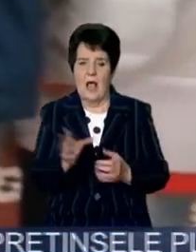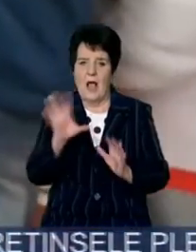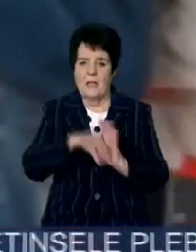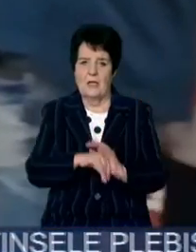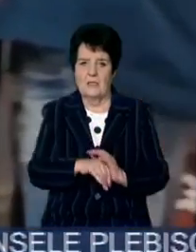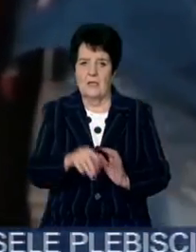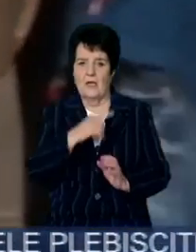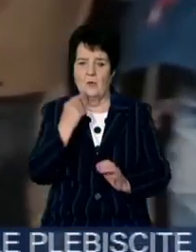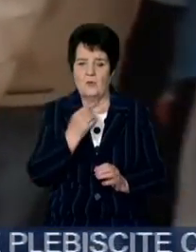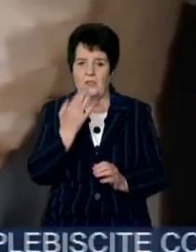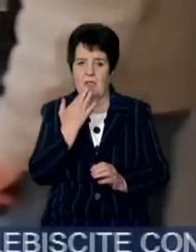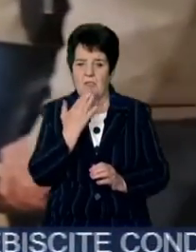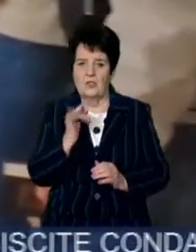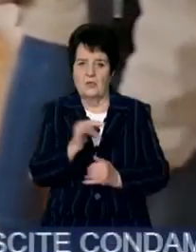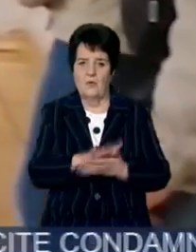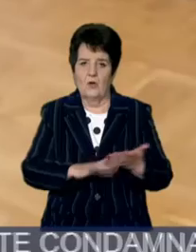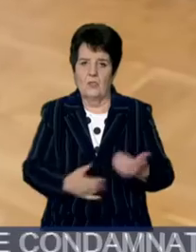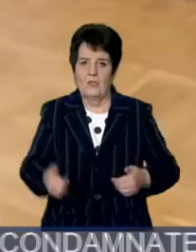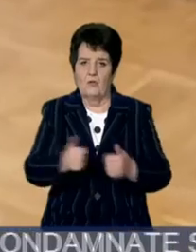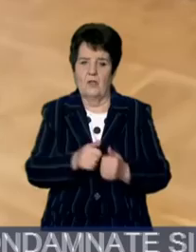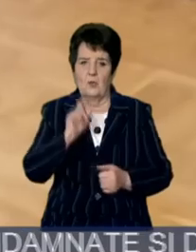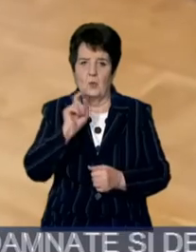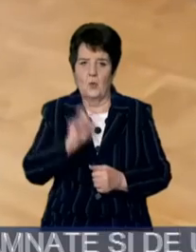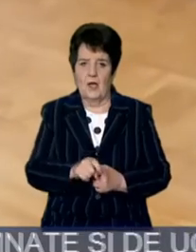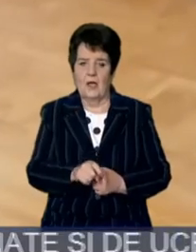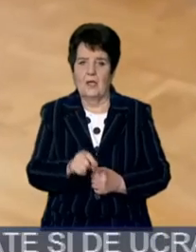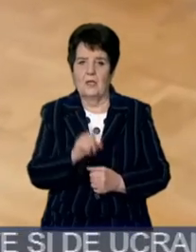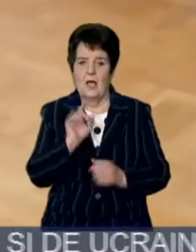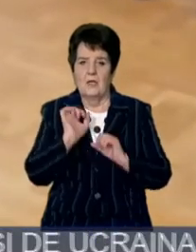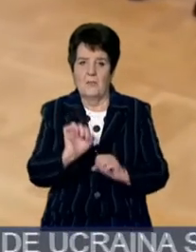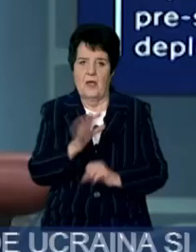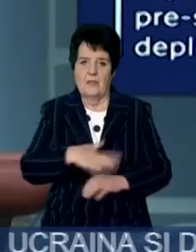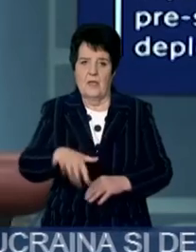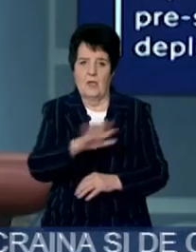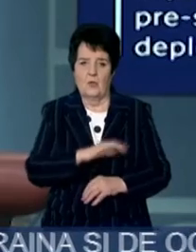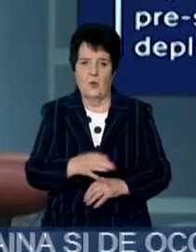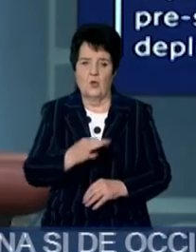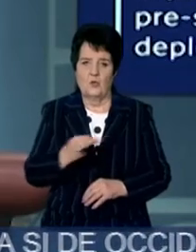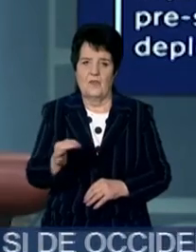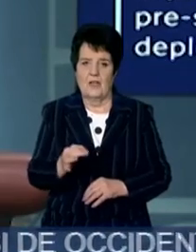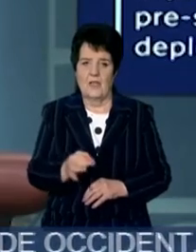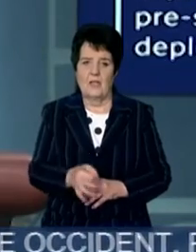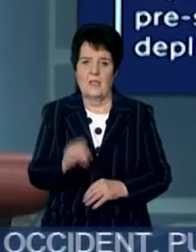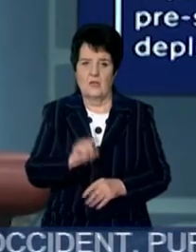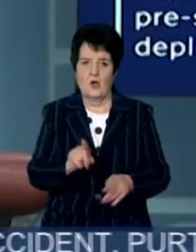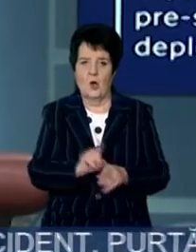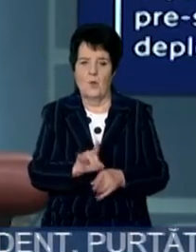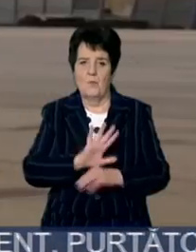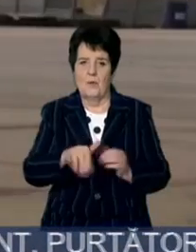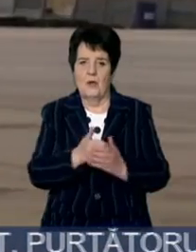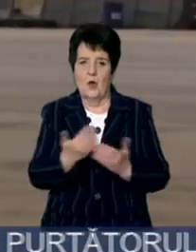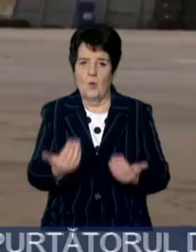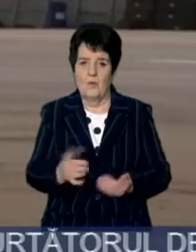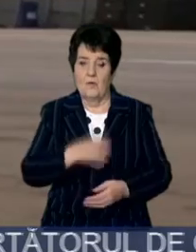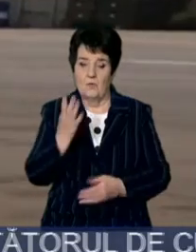cadrul Națiunilor Unite, și vom continua să fim alături de Ucraina în timp ce își apără teritoriul și suveranitatea, așa cum am procedat până acum.